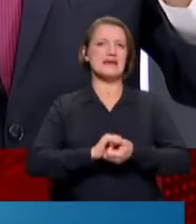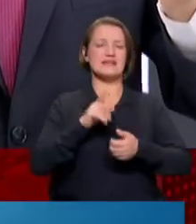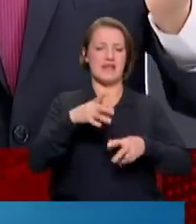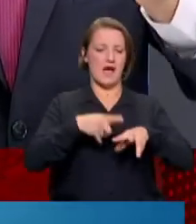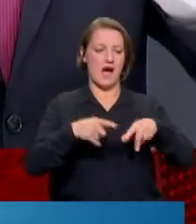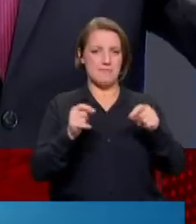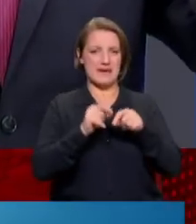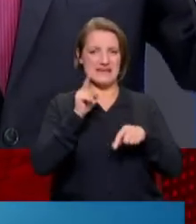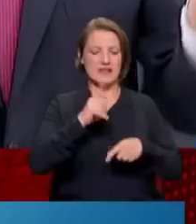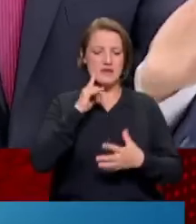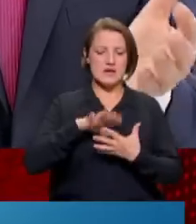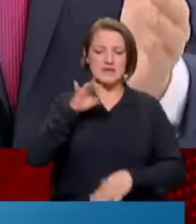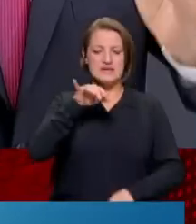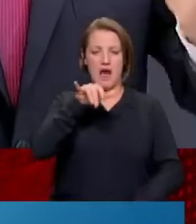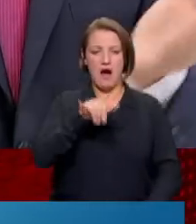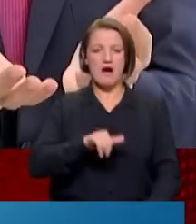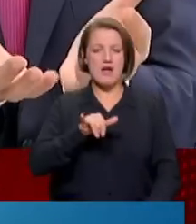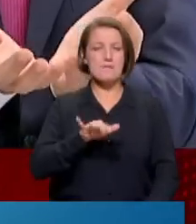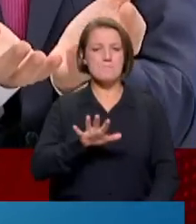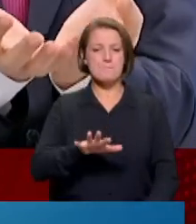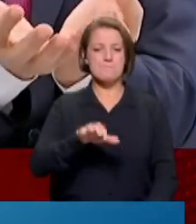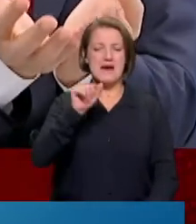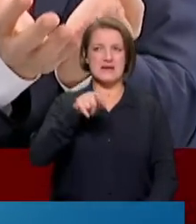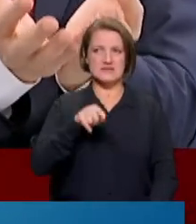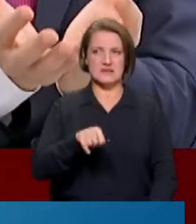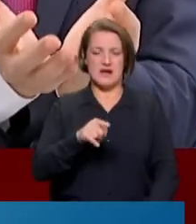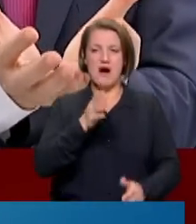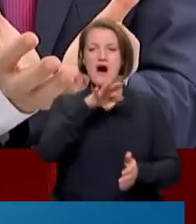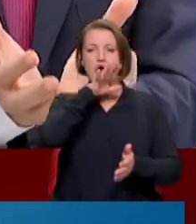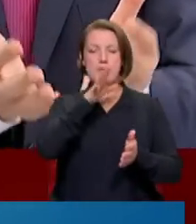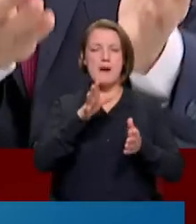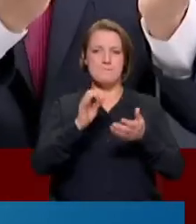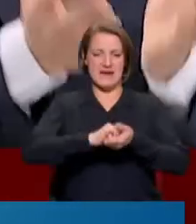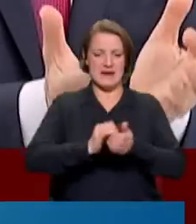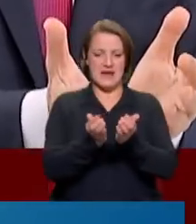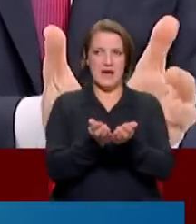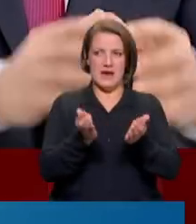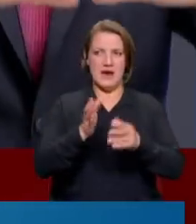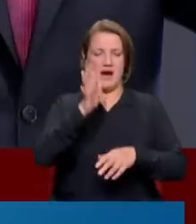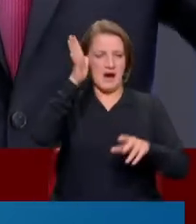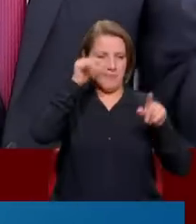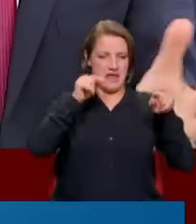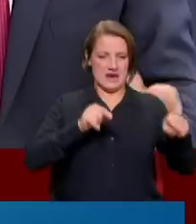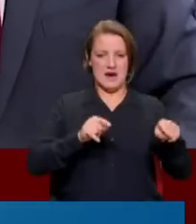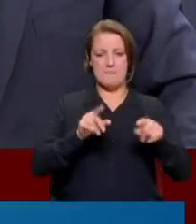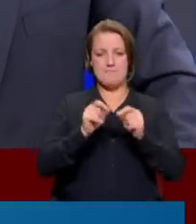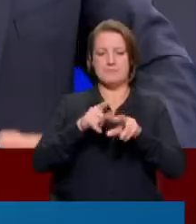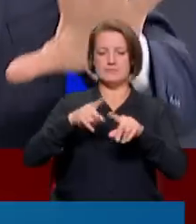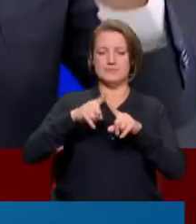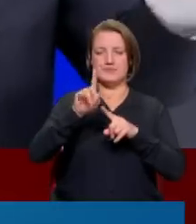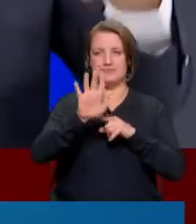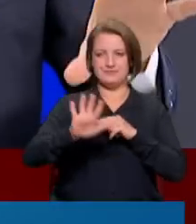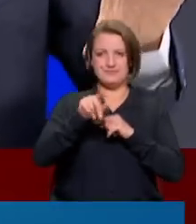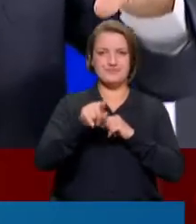kendini insan hakları merkezinde değerlendir konumlandığı Avrupa birliği ile ABD ve tüm Batı